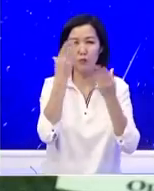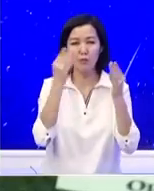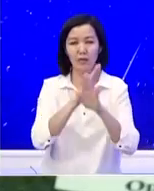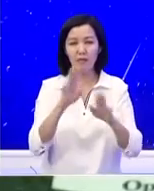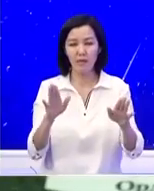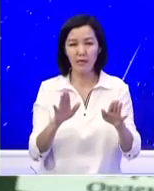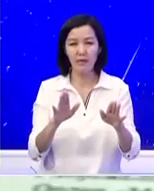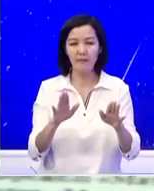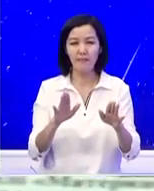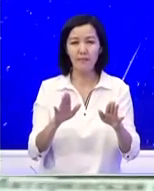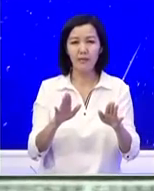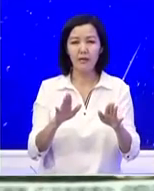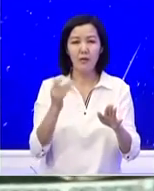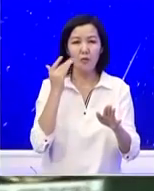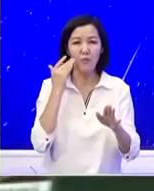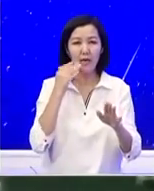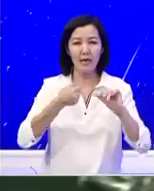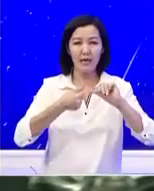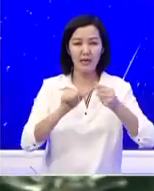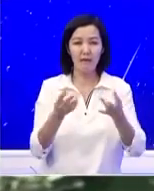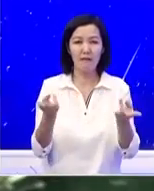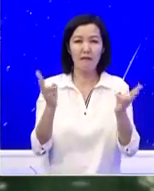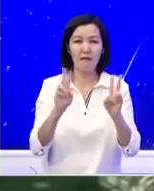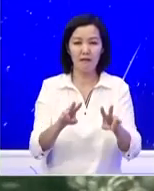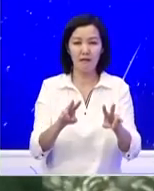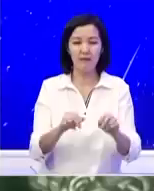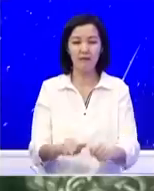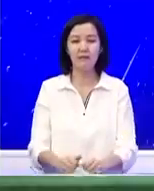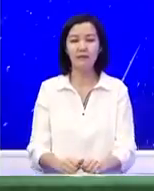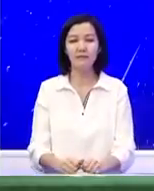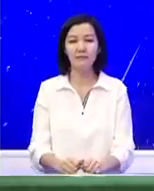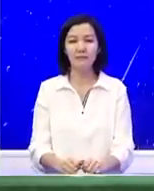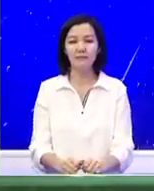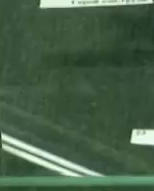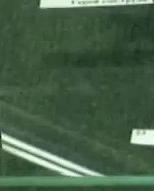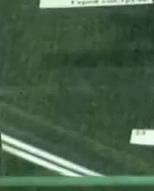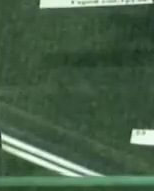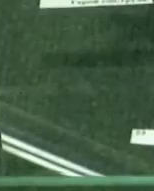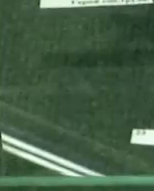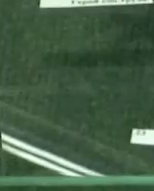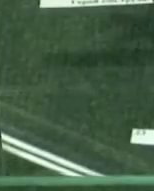халық жадында мәңгі жасайды. Амина Құдайберген, Нұржан Мұқанов, Жетісу арнасы, Талдықорған.